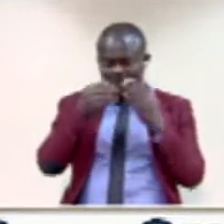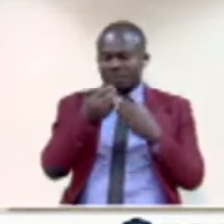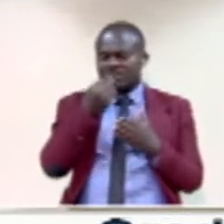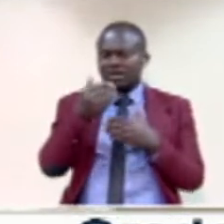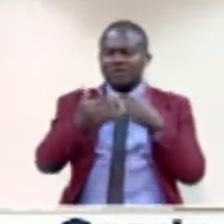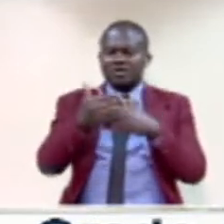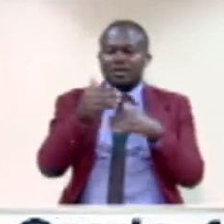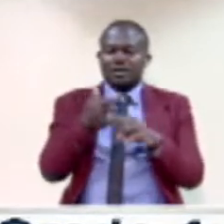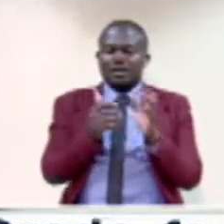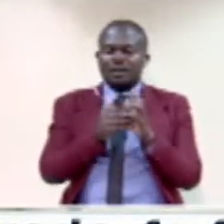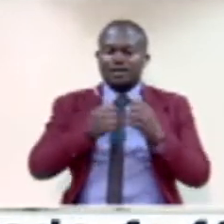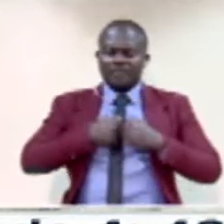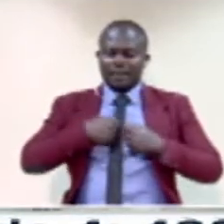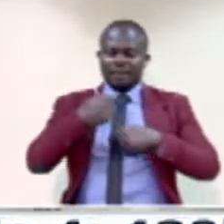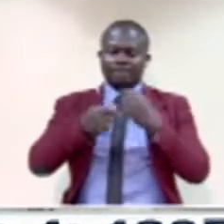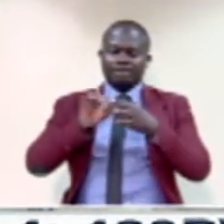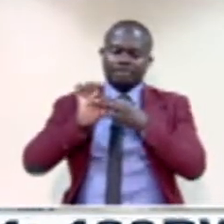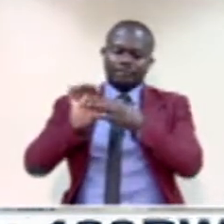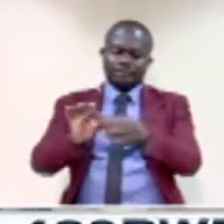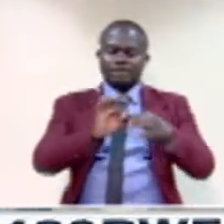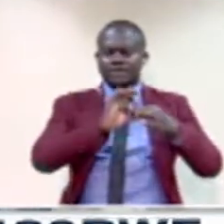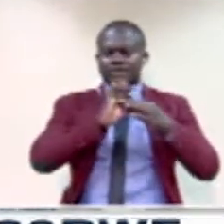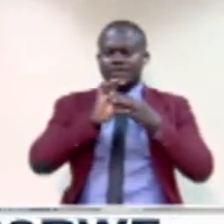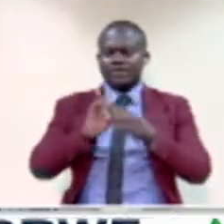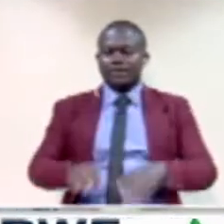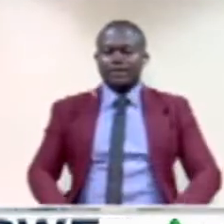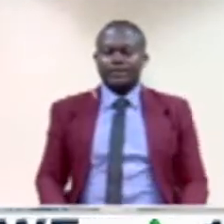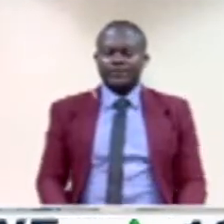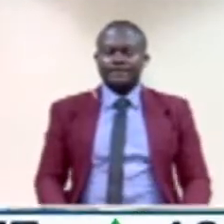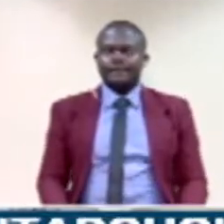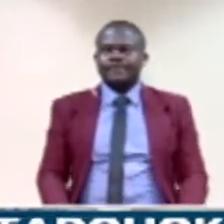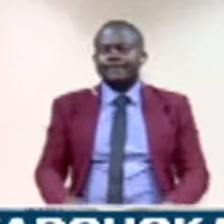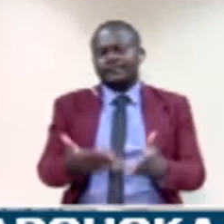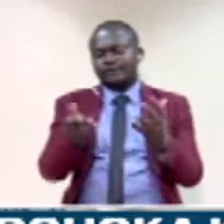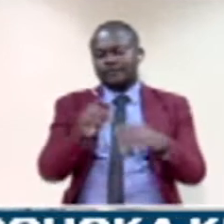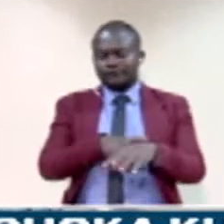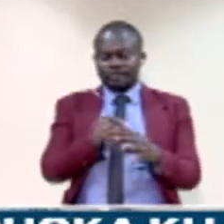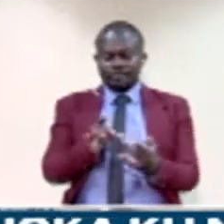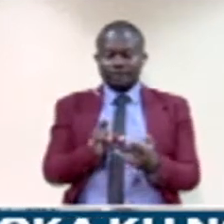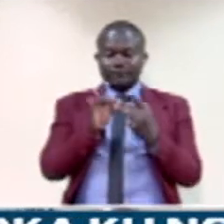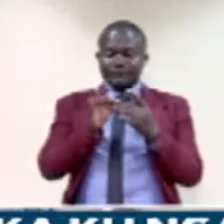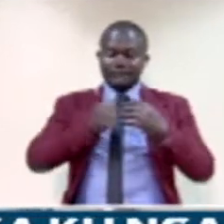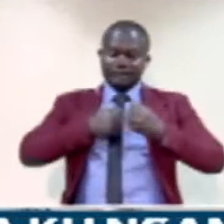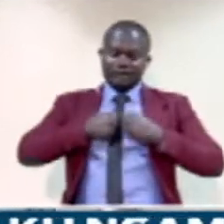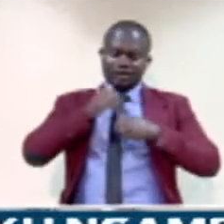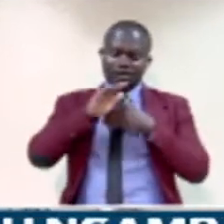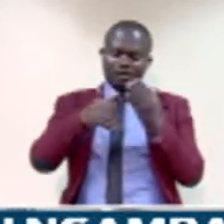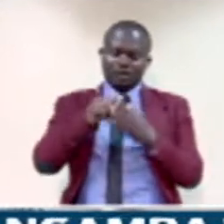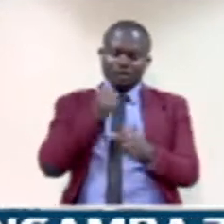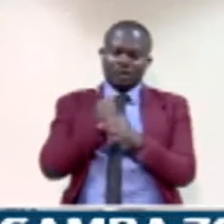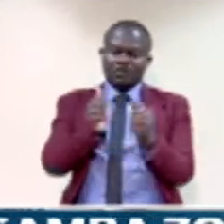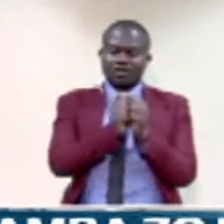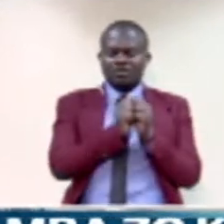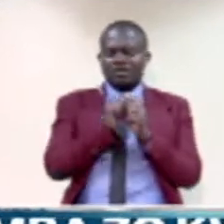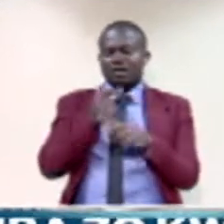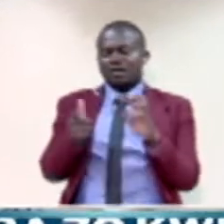babyegerejwe, kandi Abanyarwanda bakomeze gufatanya. Ibi ni ibihe bidasanzwe, ni ibihe rero by'uko Abanyarwanda bose basenyera umugozi umwe, kandi